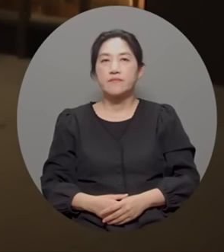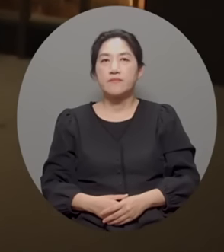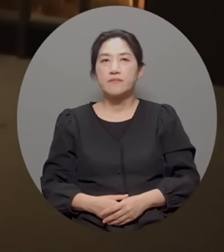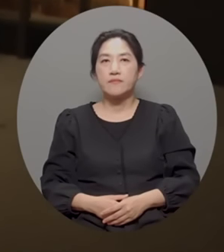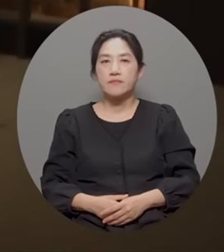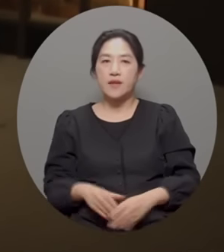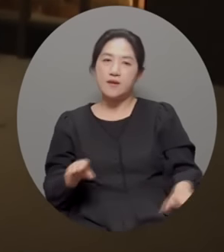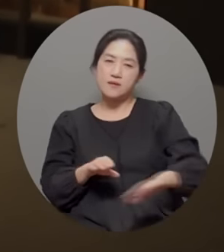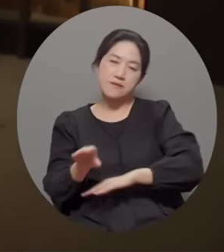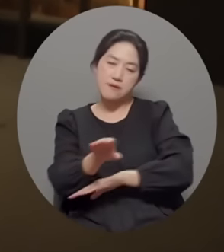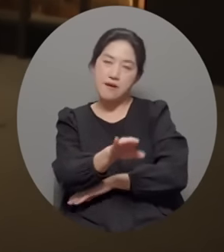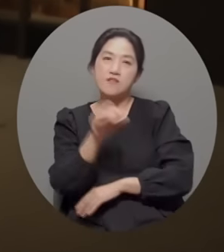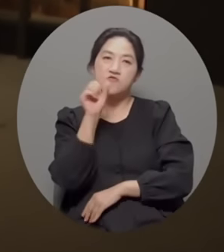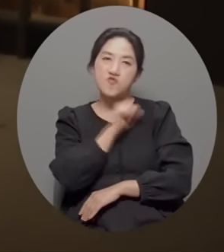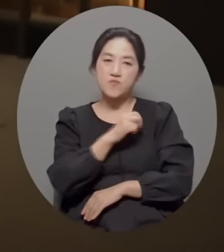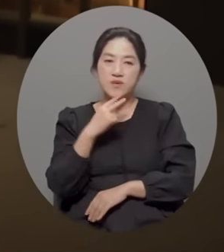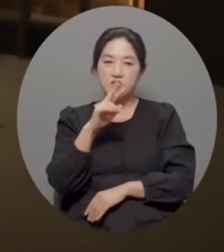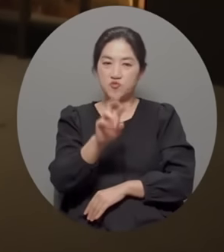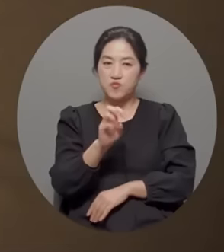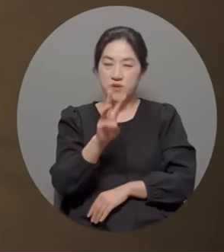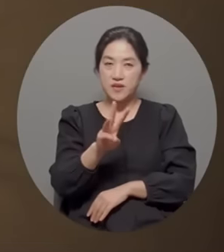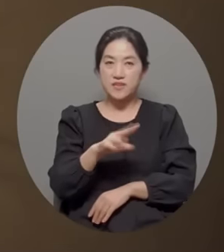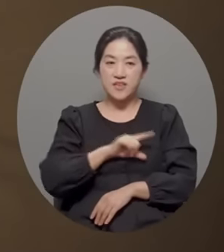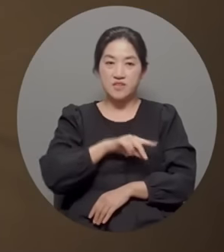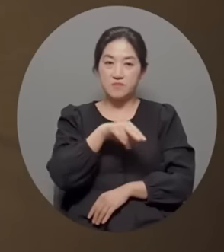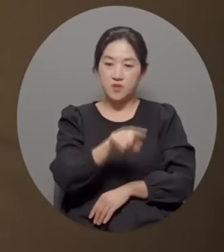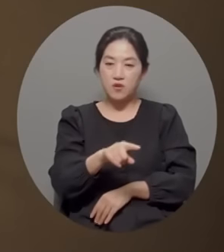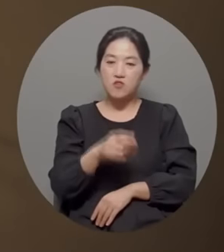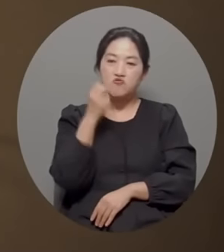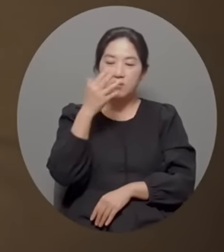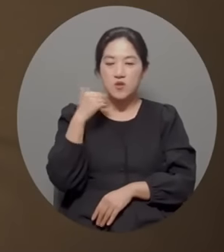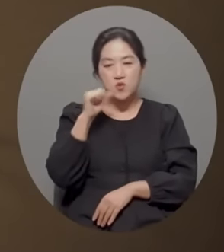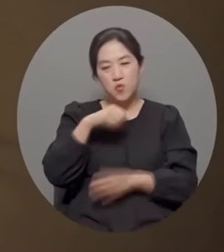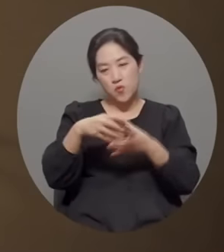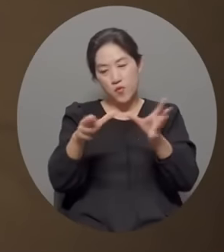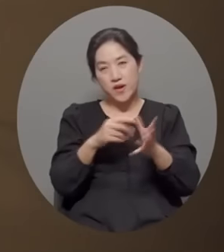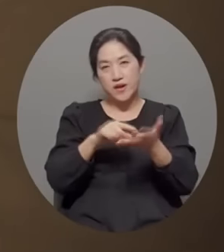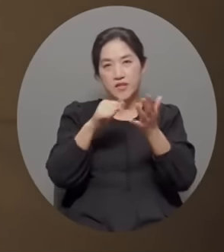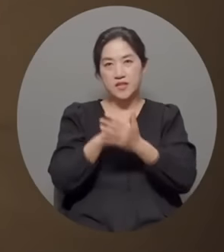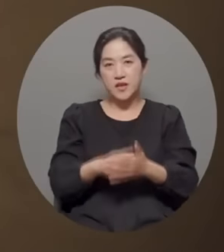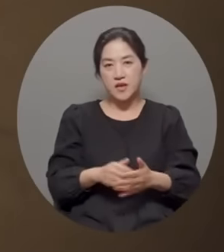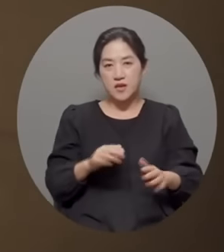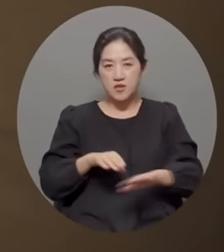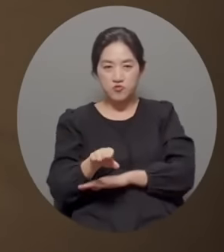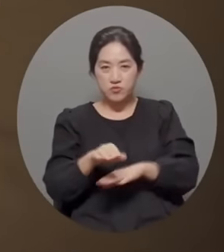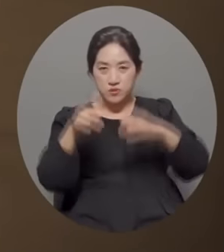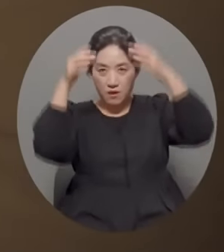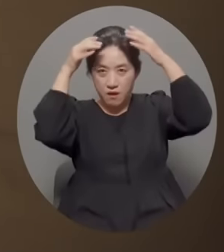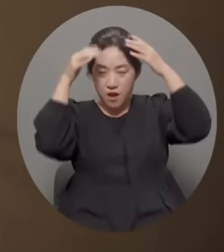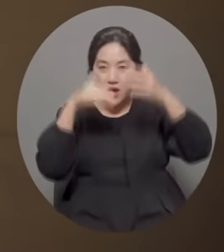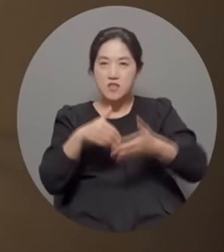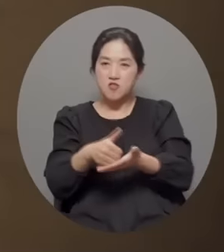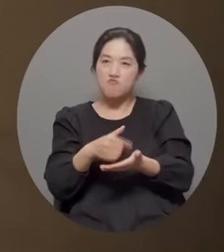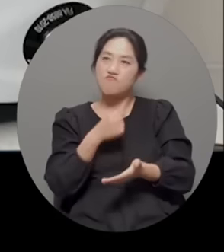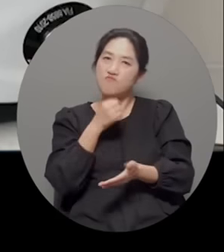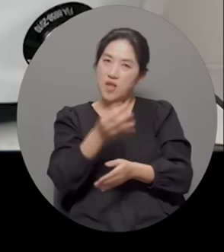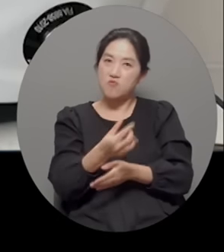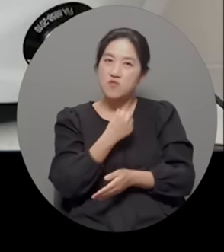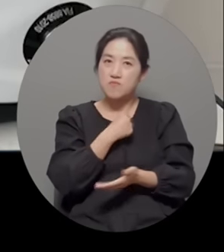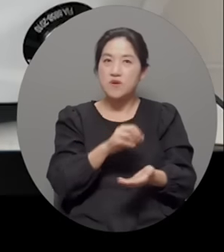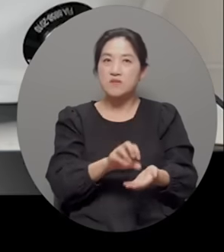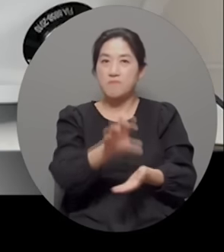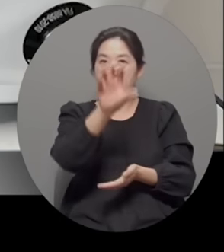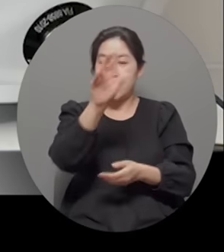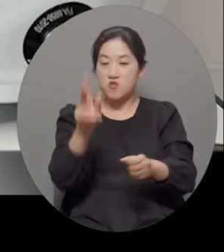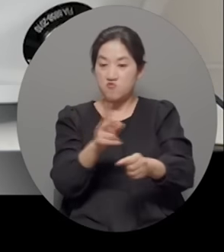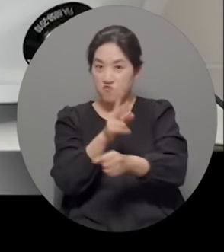카레이싱이 취미인 24살 서모 씨는 두 달 전 동호회 게시판에 경주용 헬멧을 중고로 구한다는 글을 올렸습니다. 두